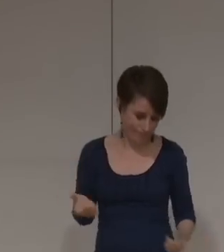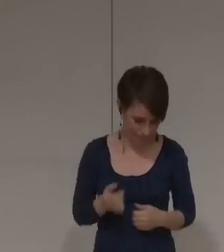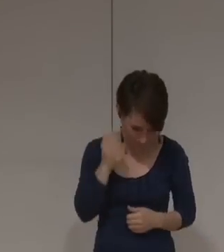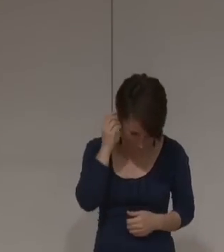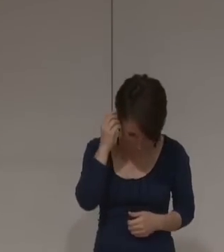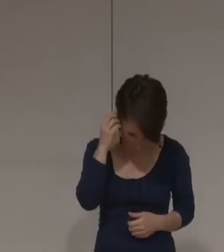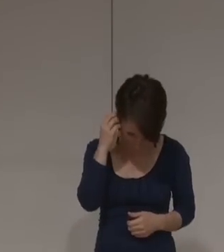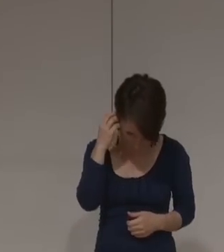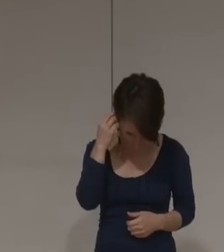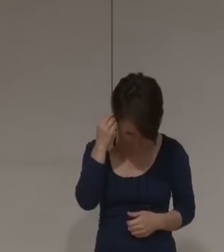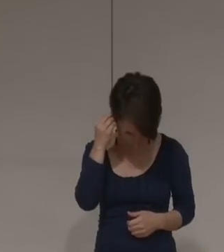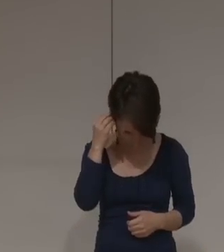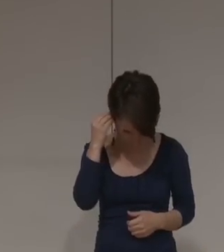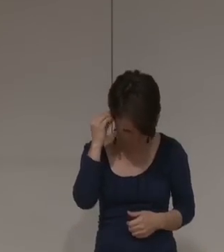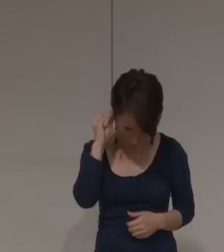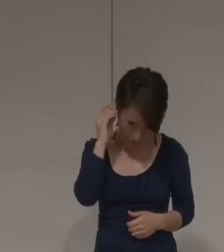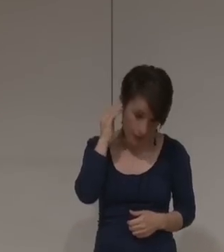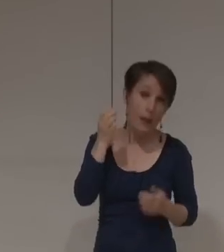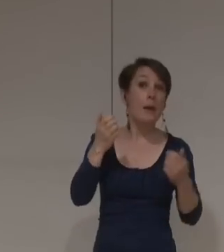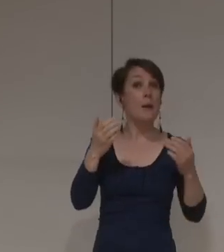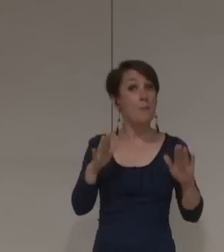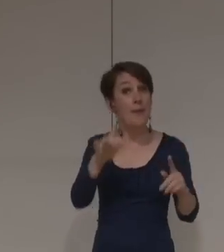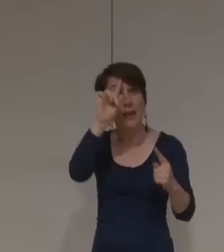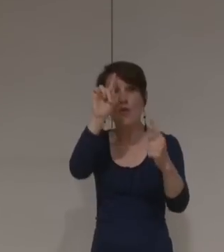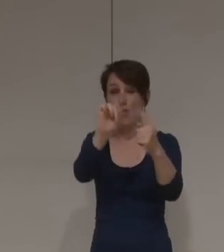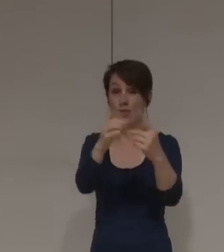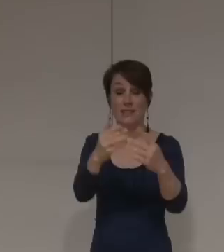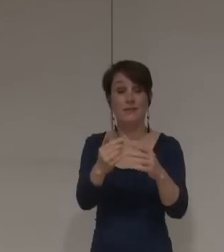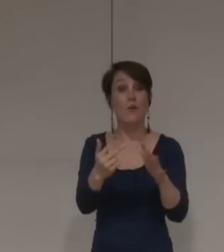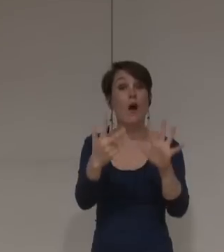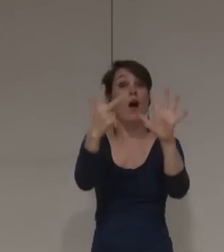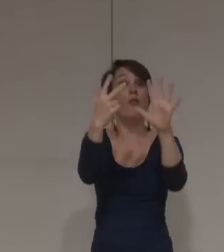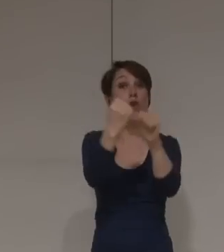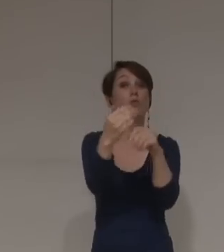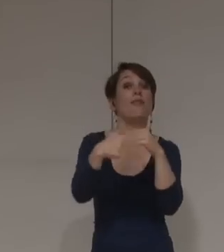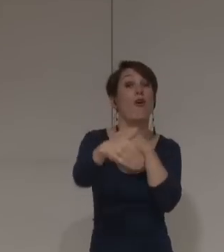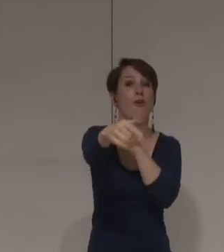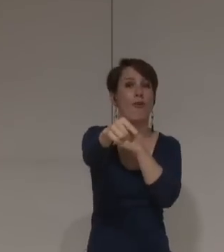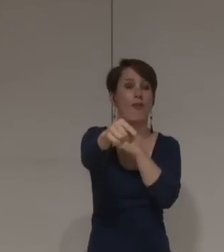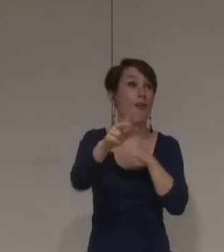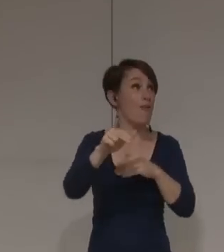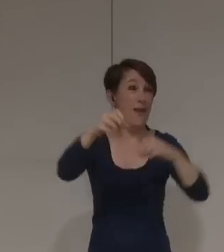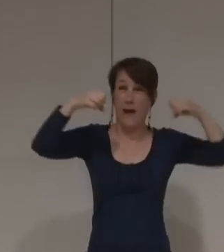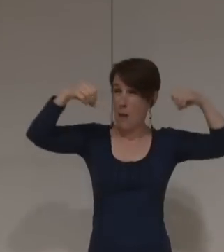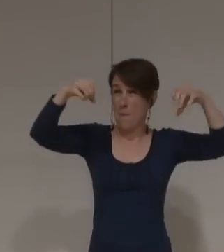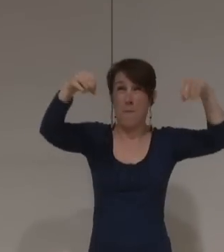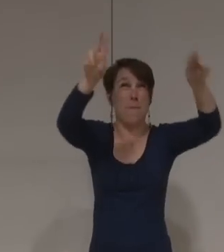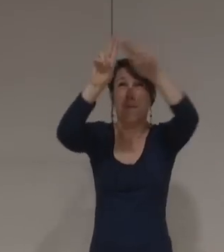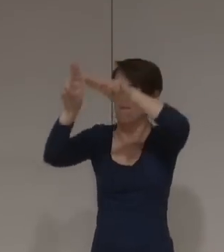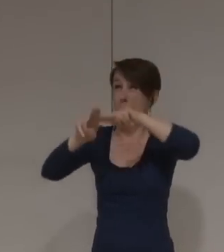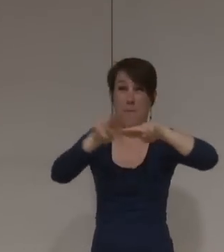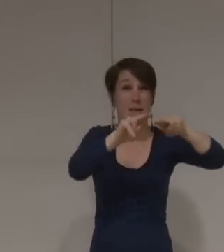terme de 8 ans notre commune disposera d'un parc d'éclairage public rénové à plus de